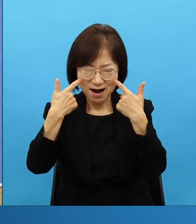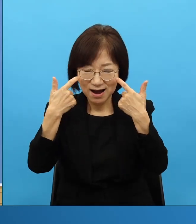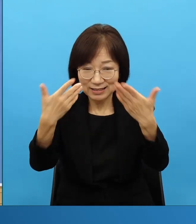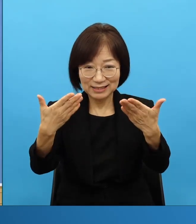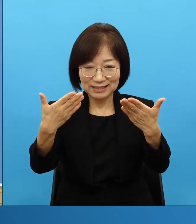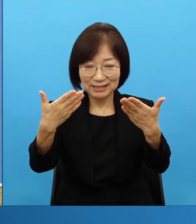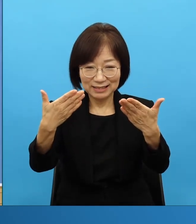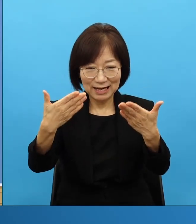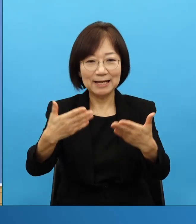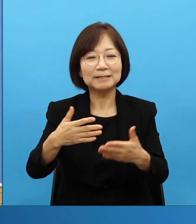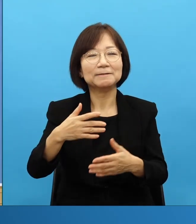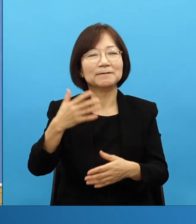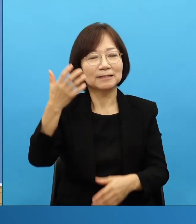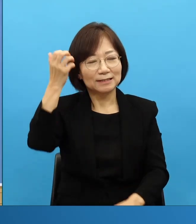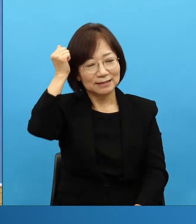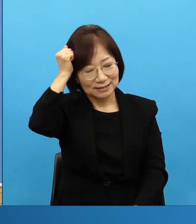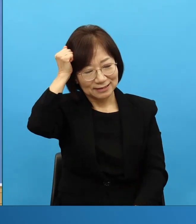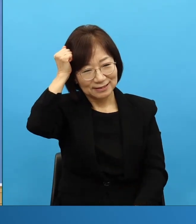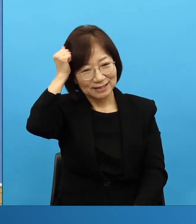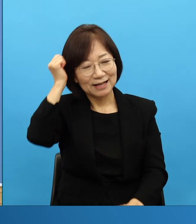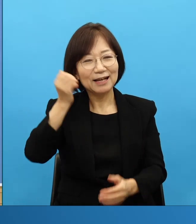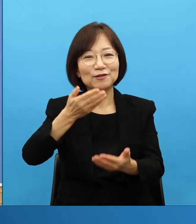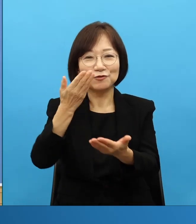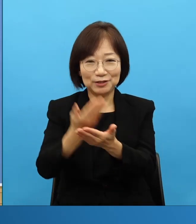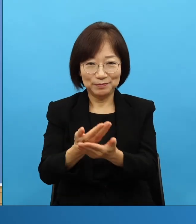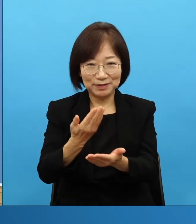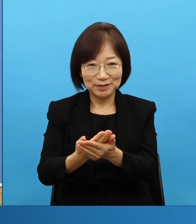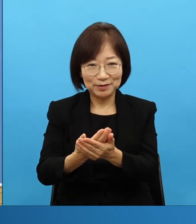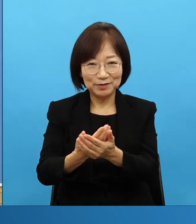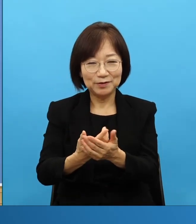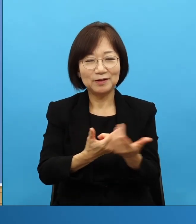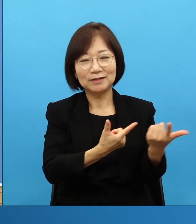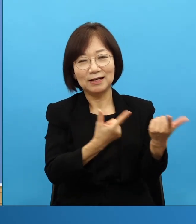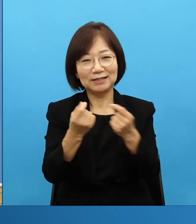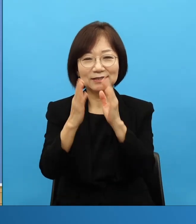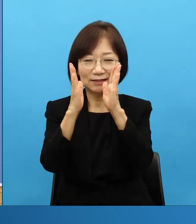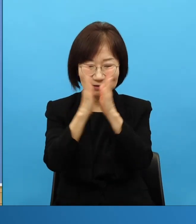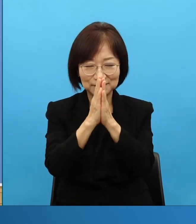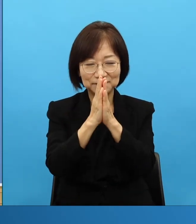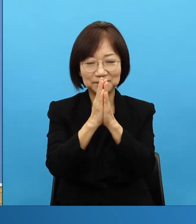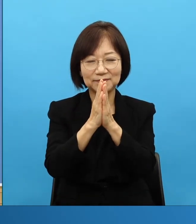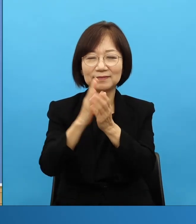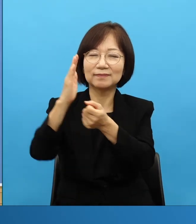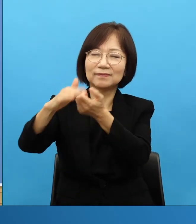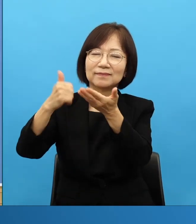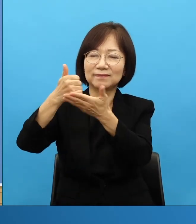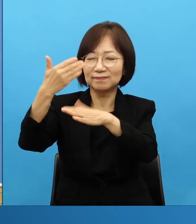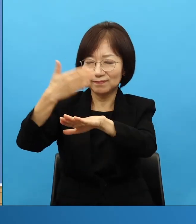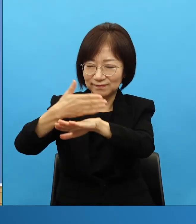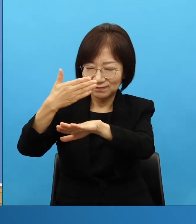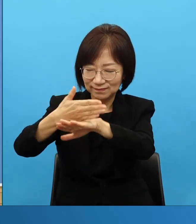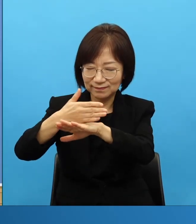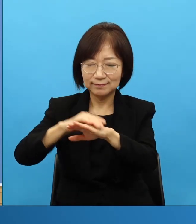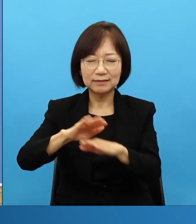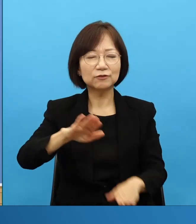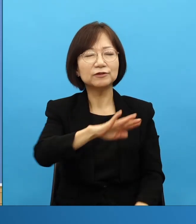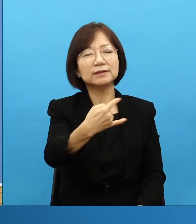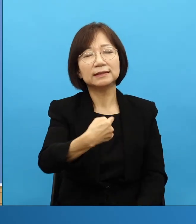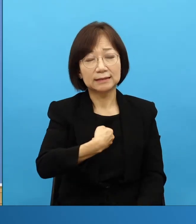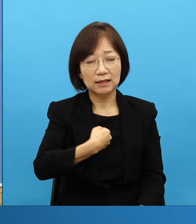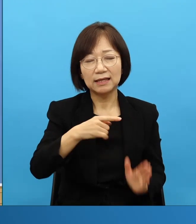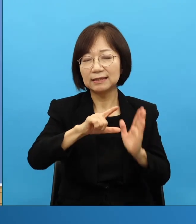I bless you in the name of Jesus Christ that you can draw this 기도하겠습니다. sure dream 하나님께 today. 감사드립니다. God, we give you thanks. 우리에게 시공간